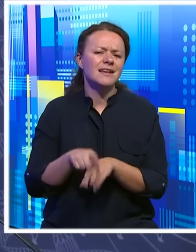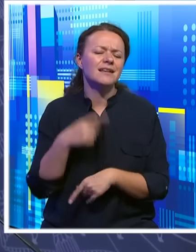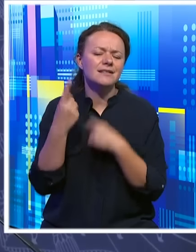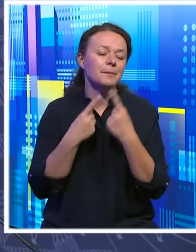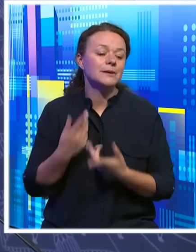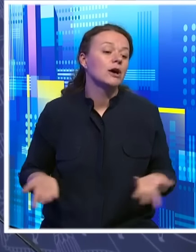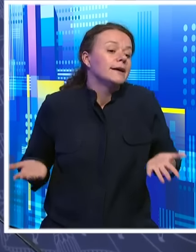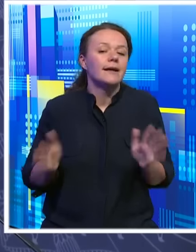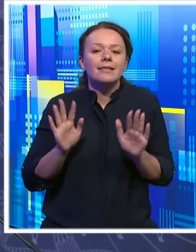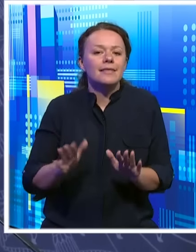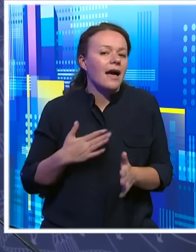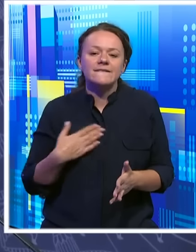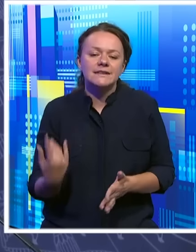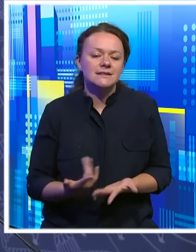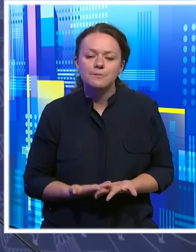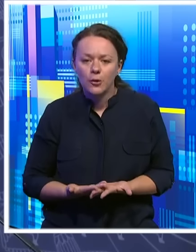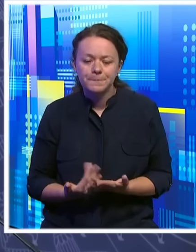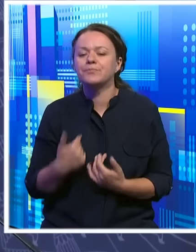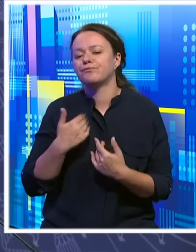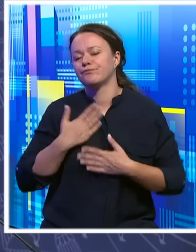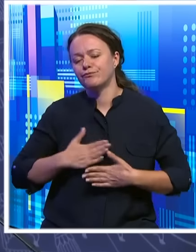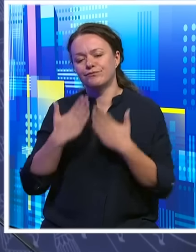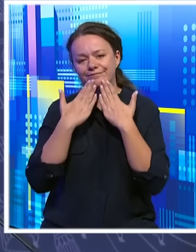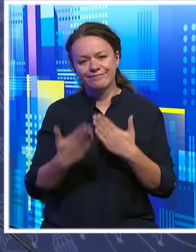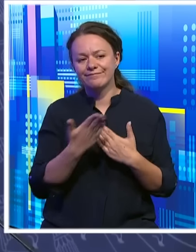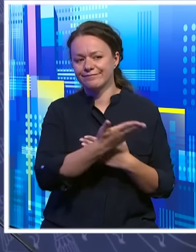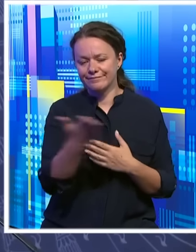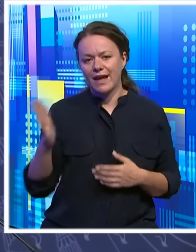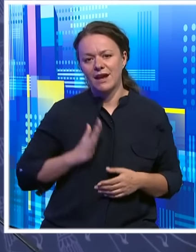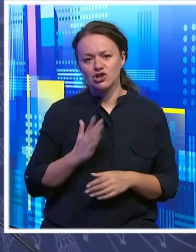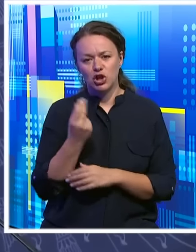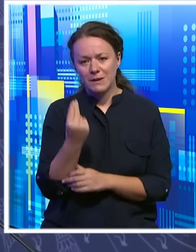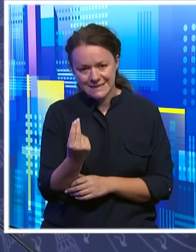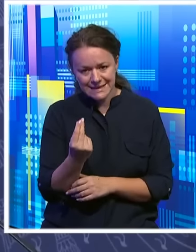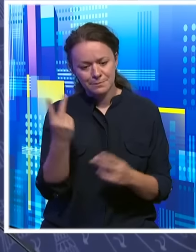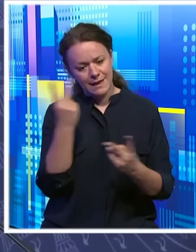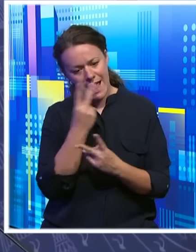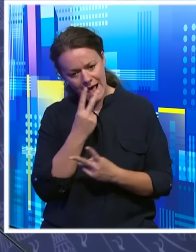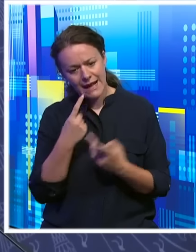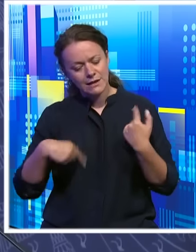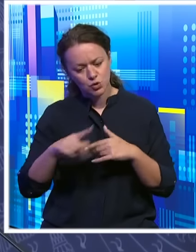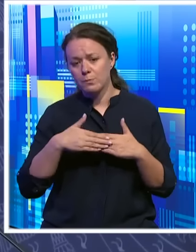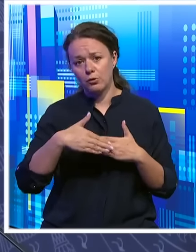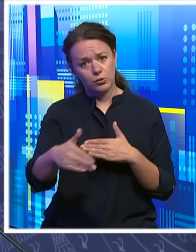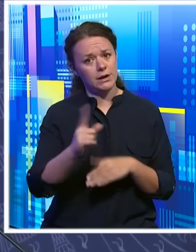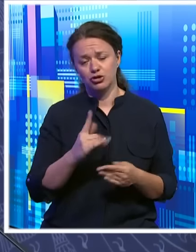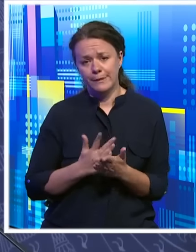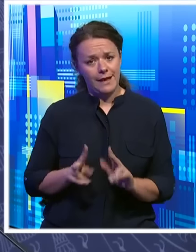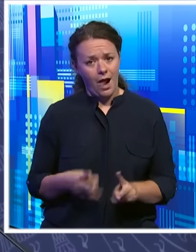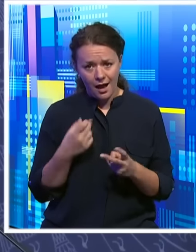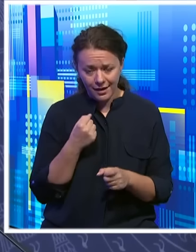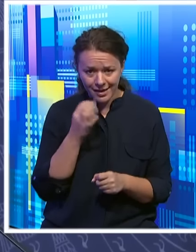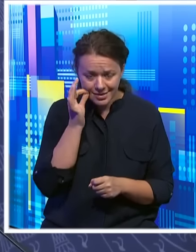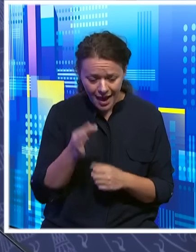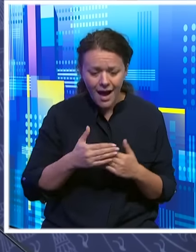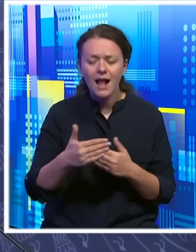takvi smo. Ja hoću se zahvalim građanima Srbije na tome što razumeju, predstoje nam ne laki dani.